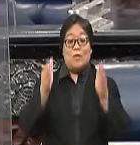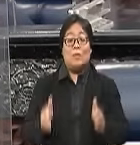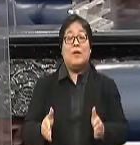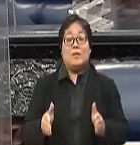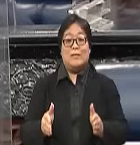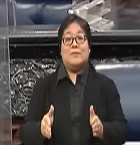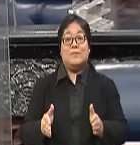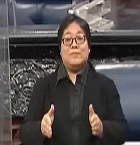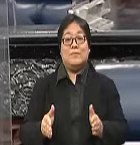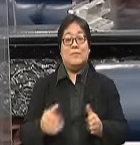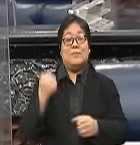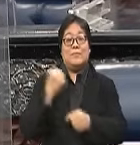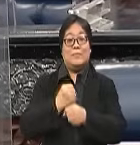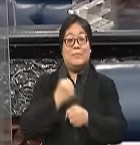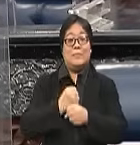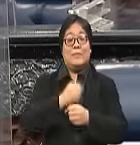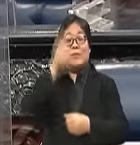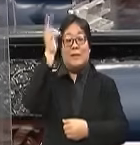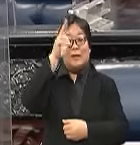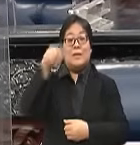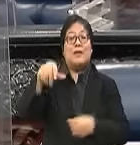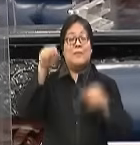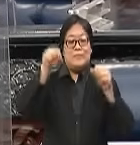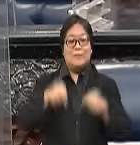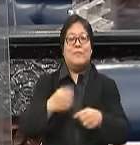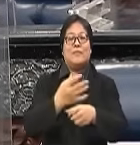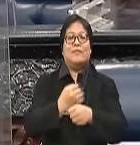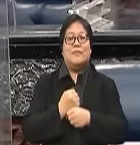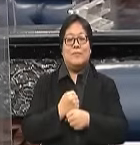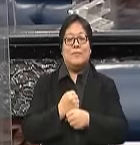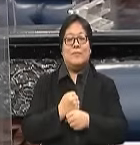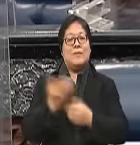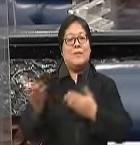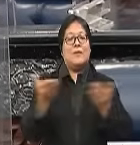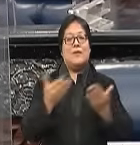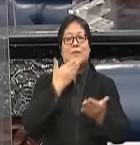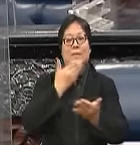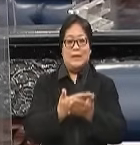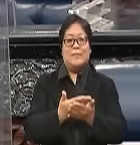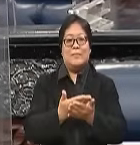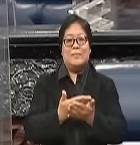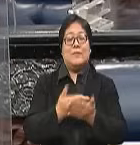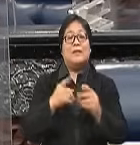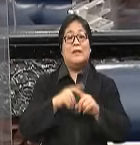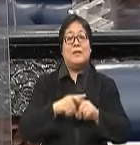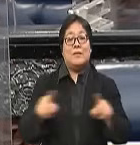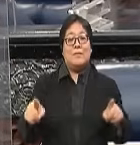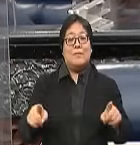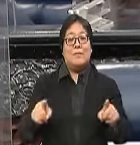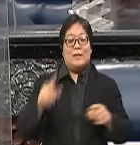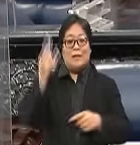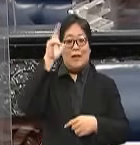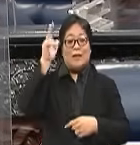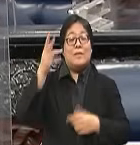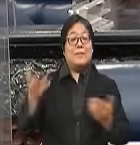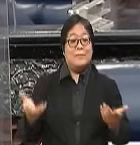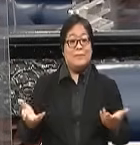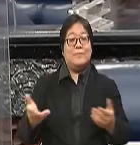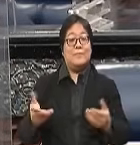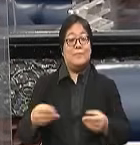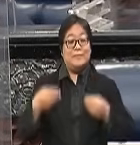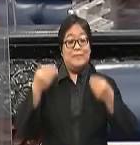telah setuju dengan kerajaan dapat layanan yang baik tapi kerajaan lebih lagi